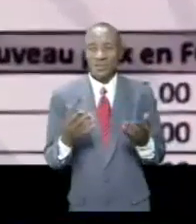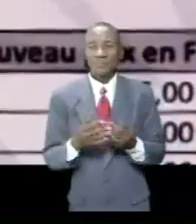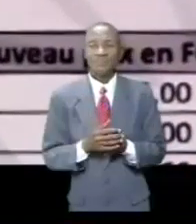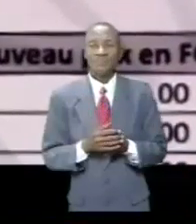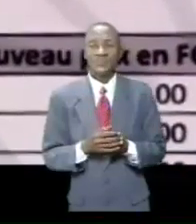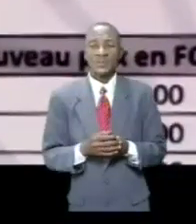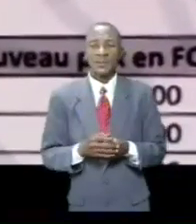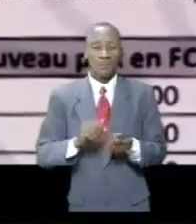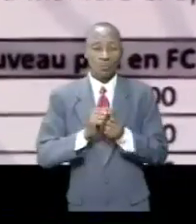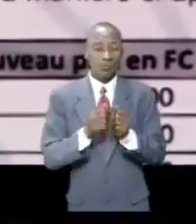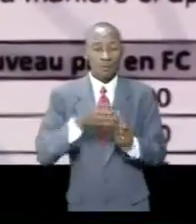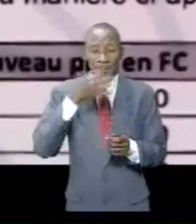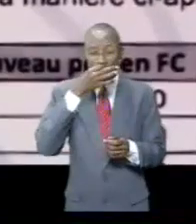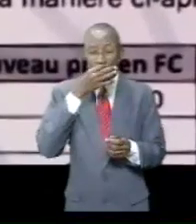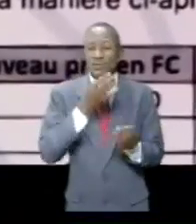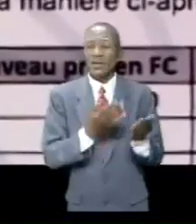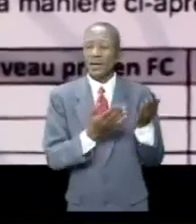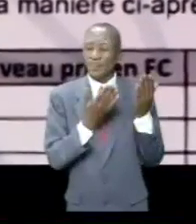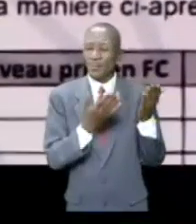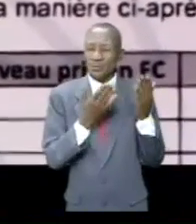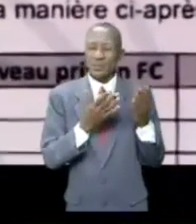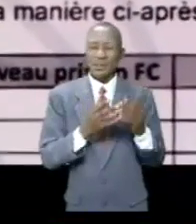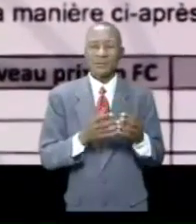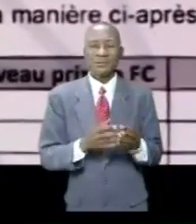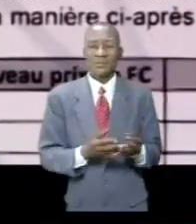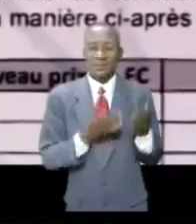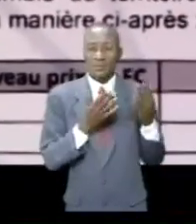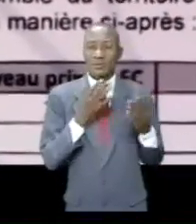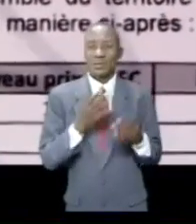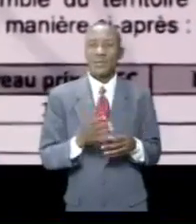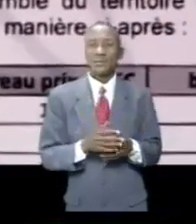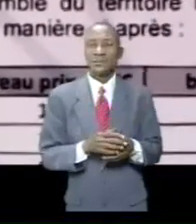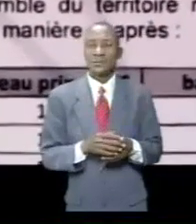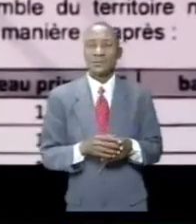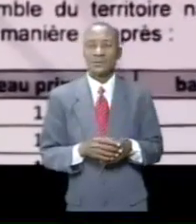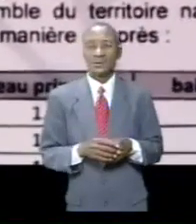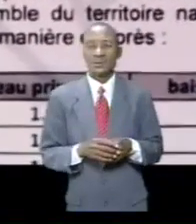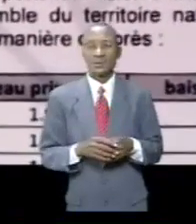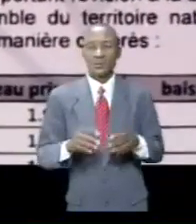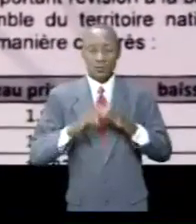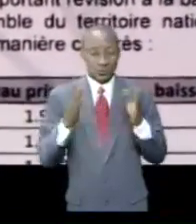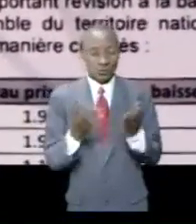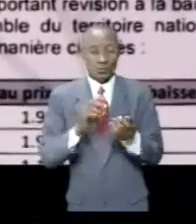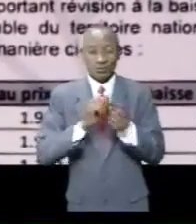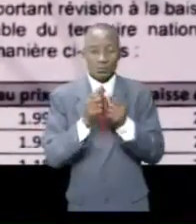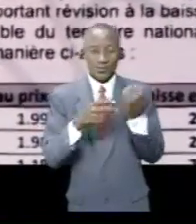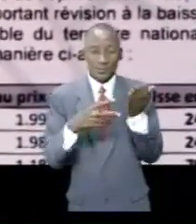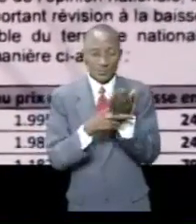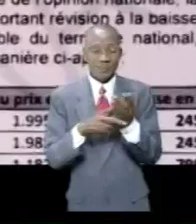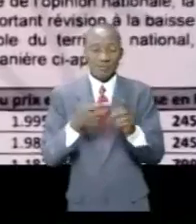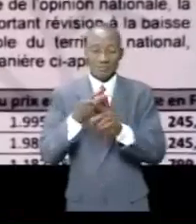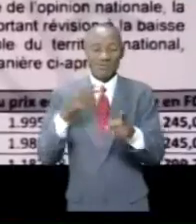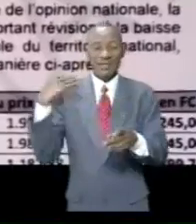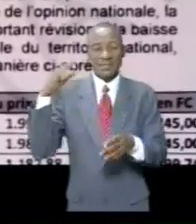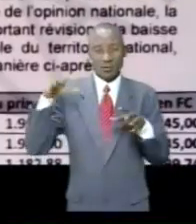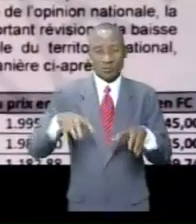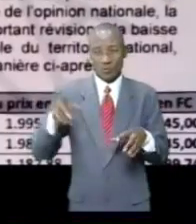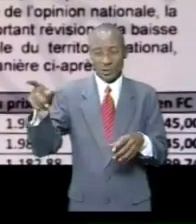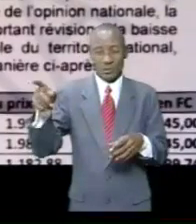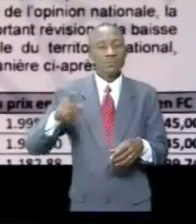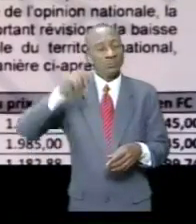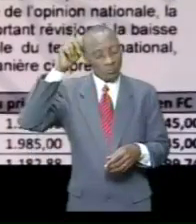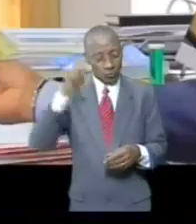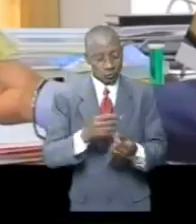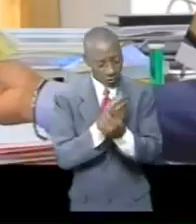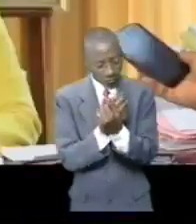un produit stratégique, comme je viens de dire tout à l'heure, dont la fixation est l'exclusivité de l'État congolais. La structure des prix doit être respectée. C'est le